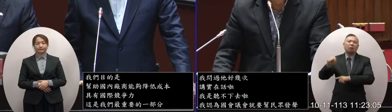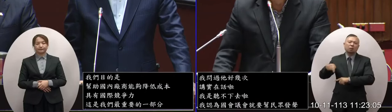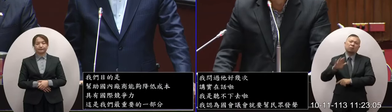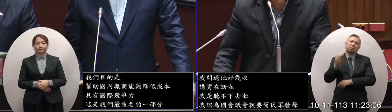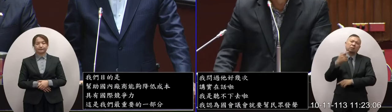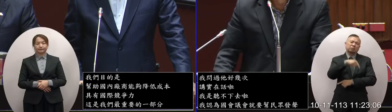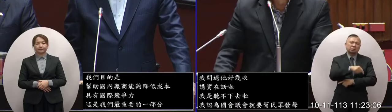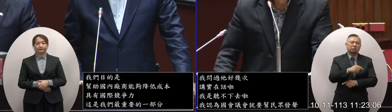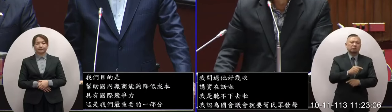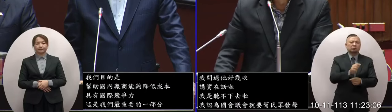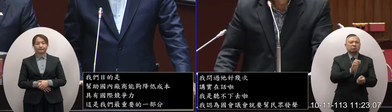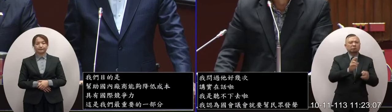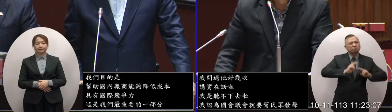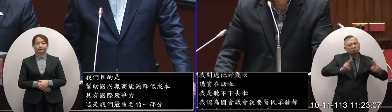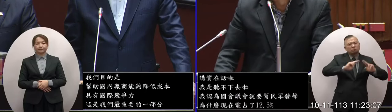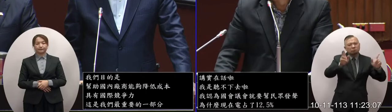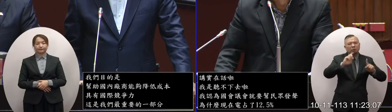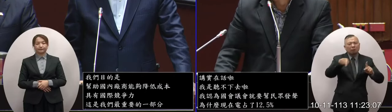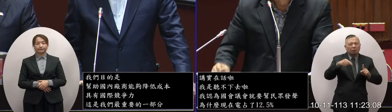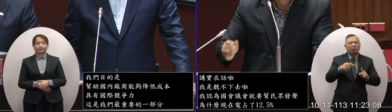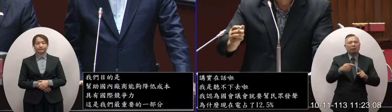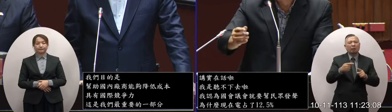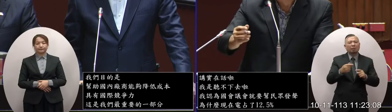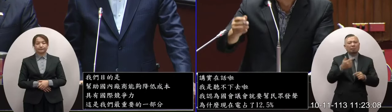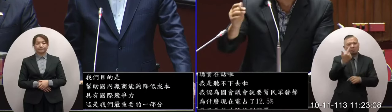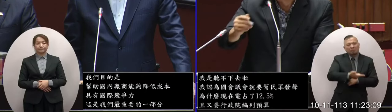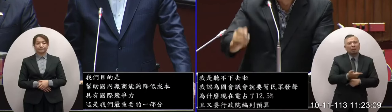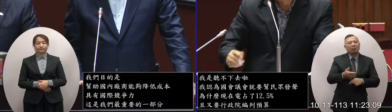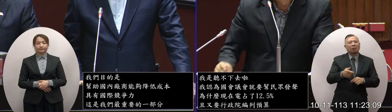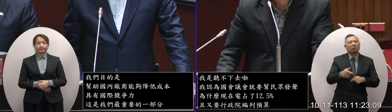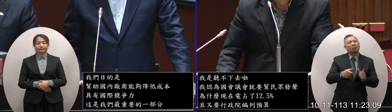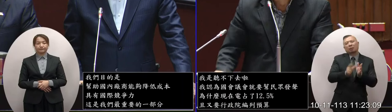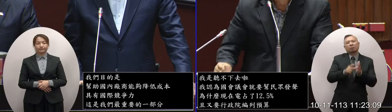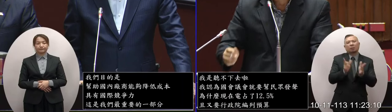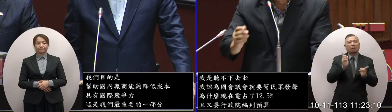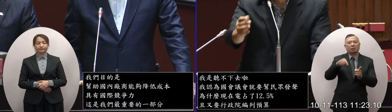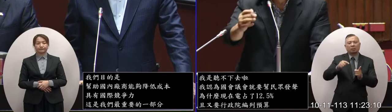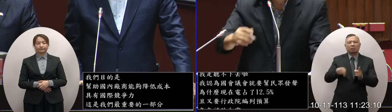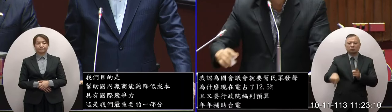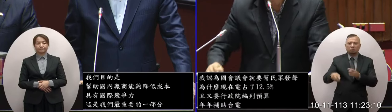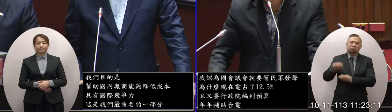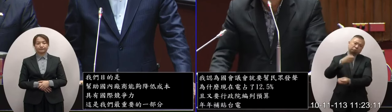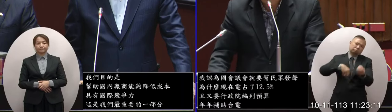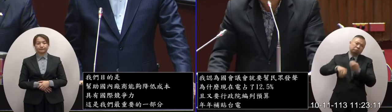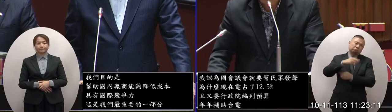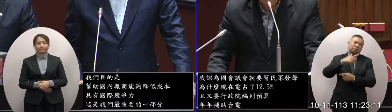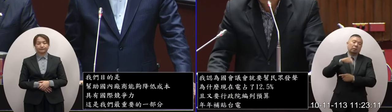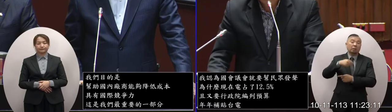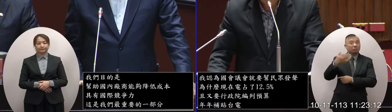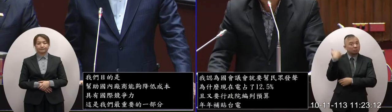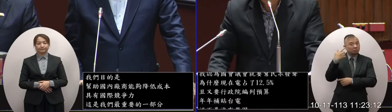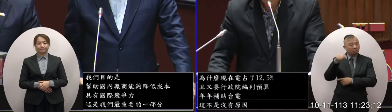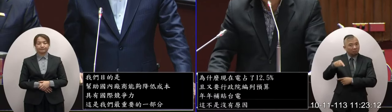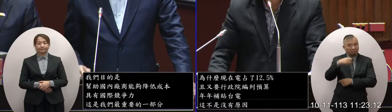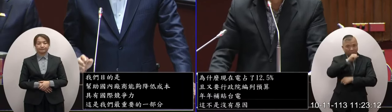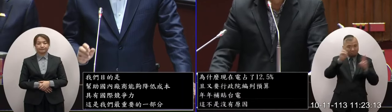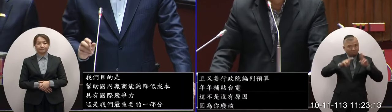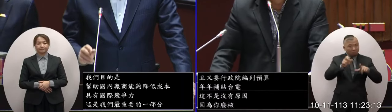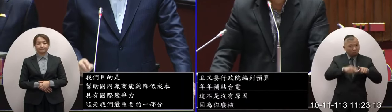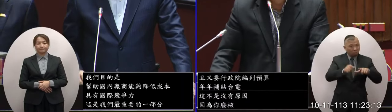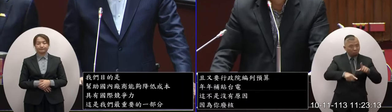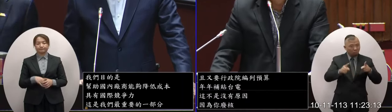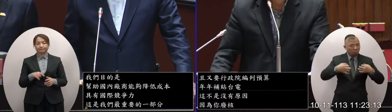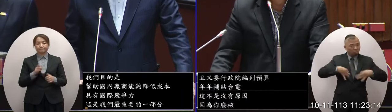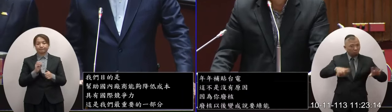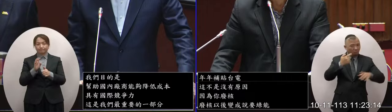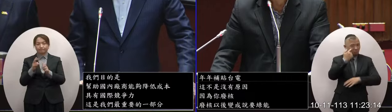高，当然它有一个效应，就变成年年要亏损。台电以前有这么严重吗？没有吧。 我这